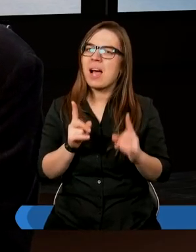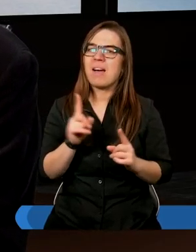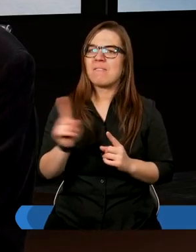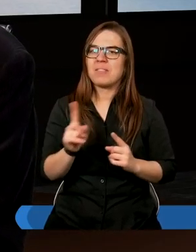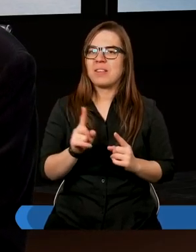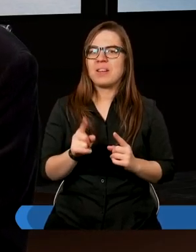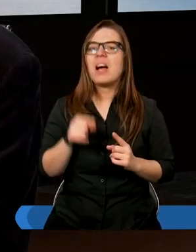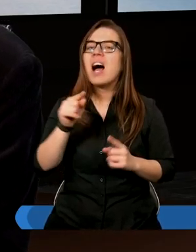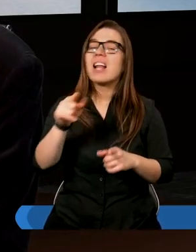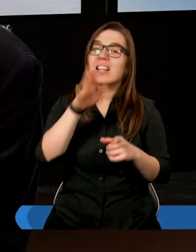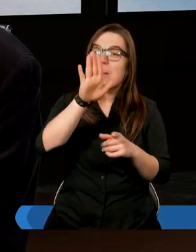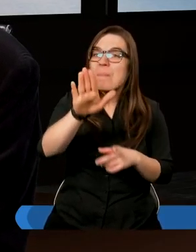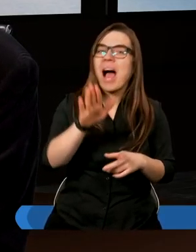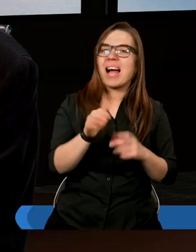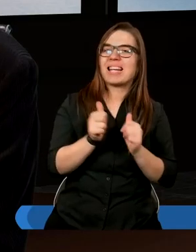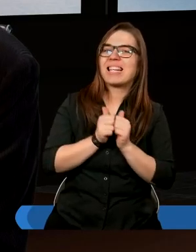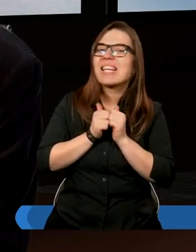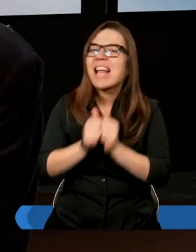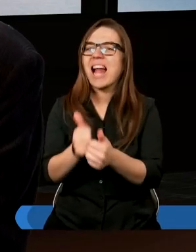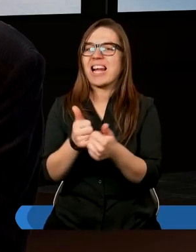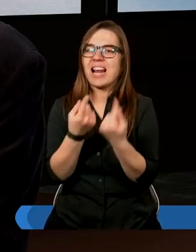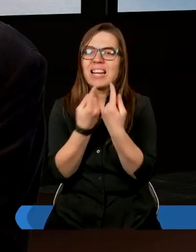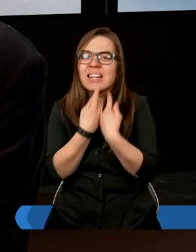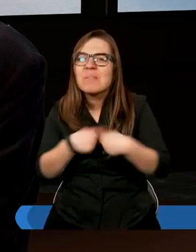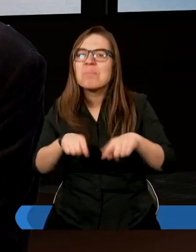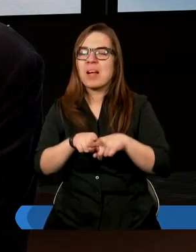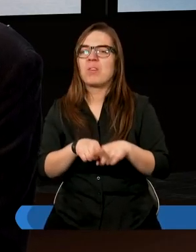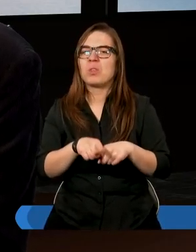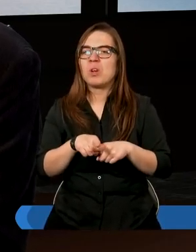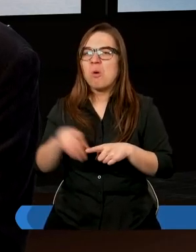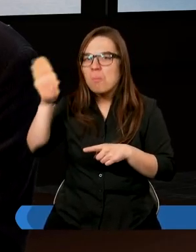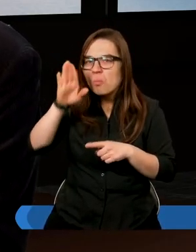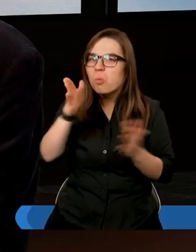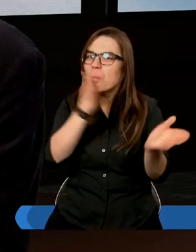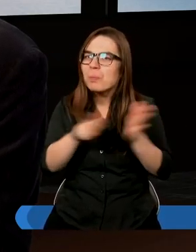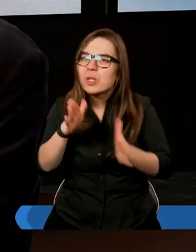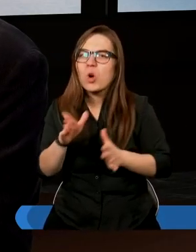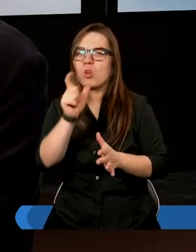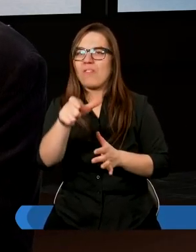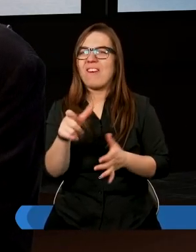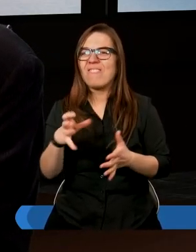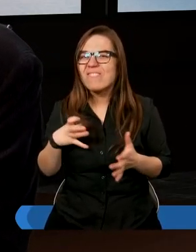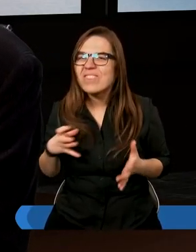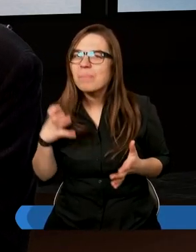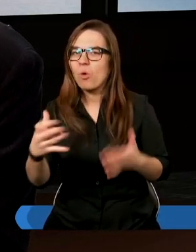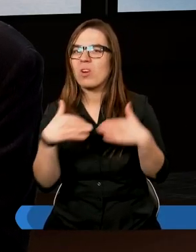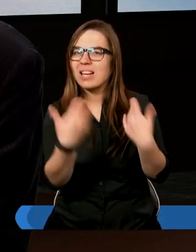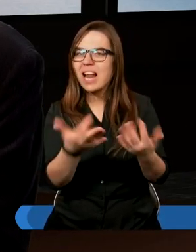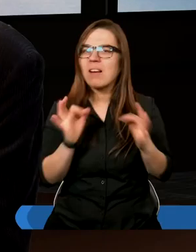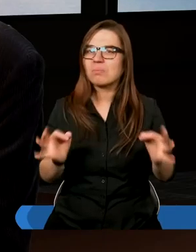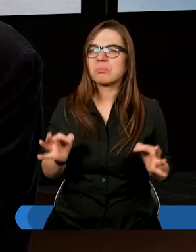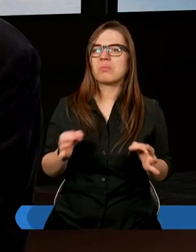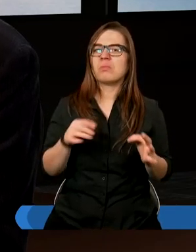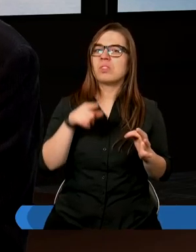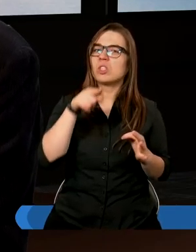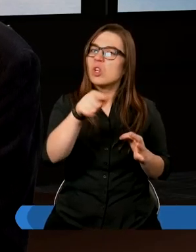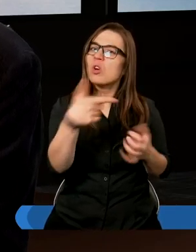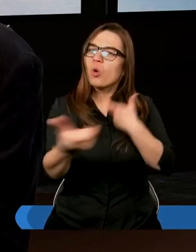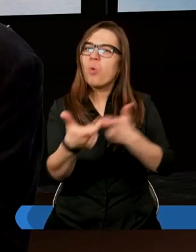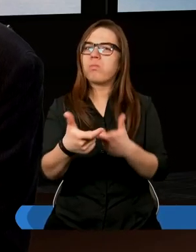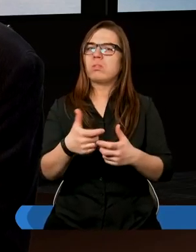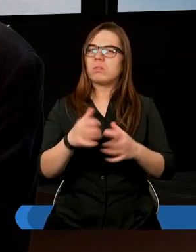Jakiekolwiek zadanie masz do spełnienia, do którego Bóg cię przygotował i wyposażył, rób to